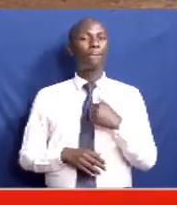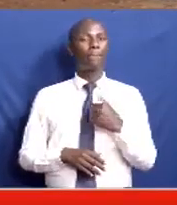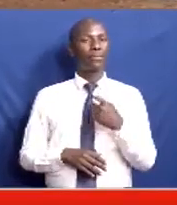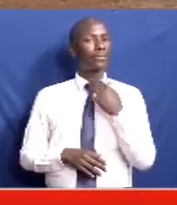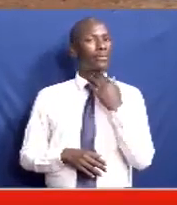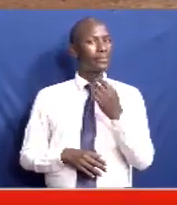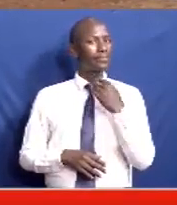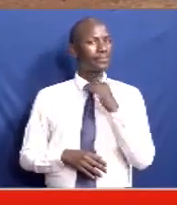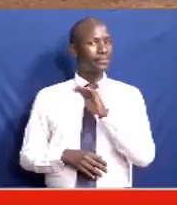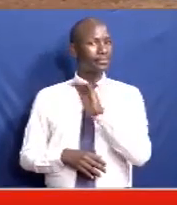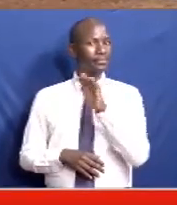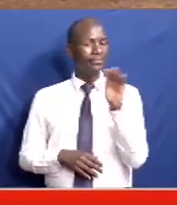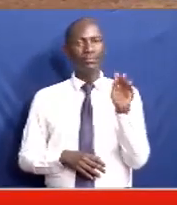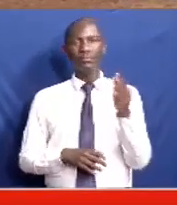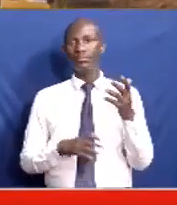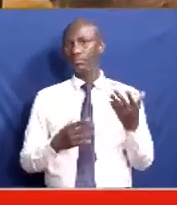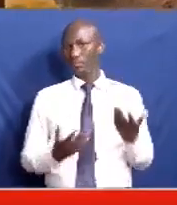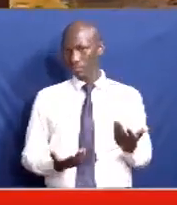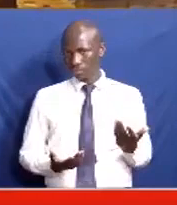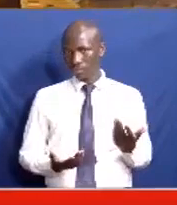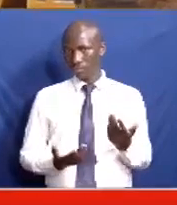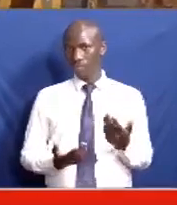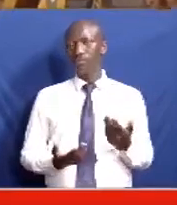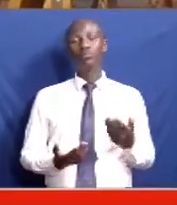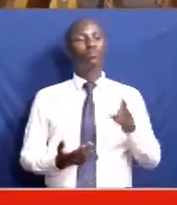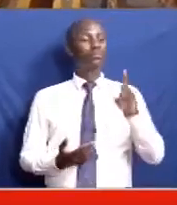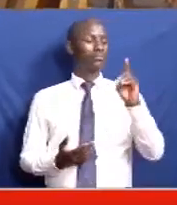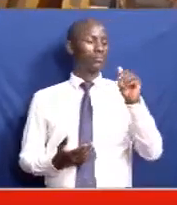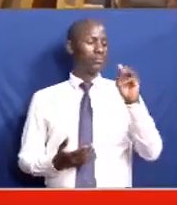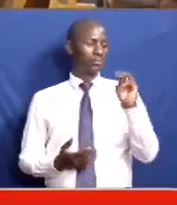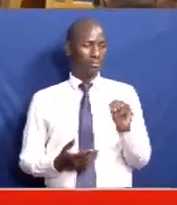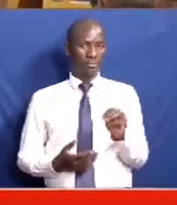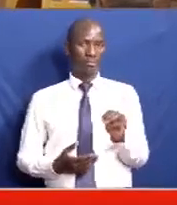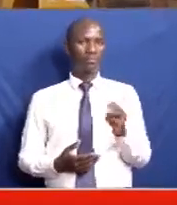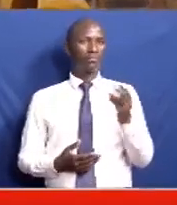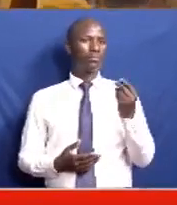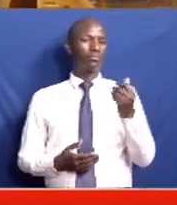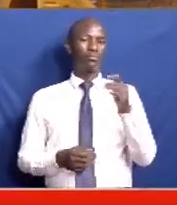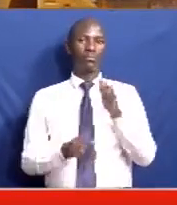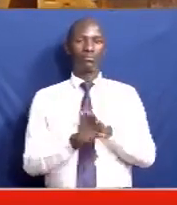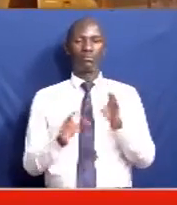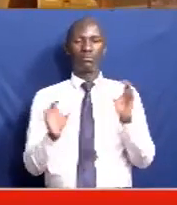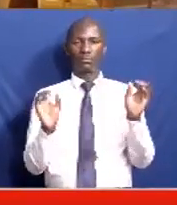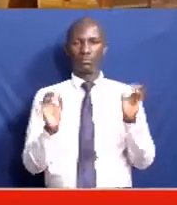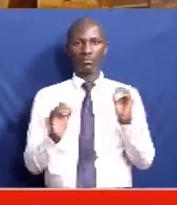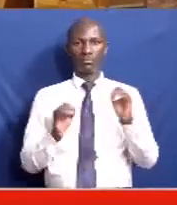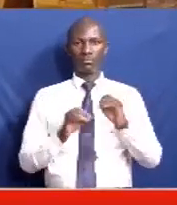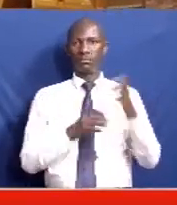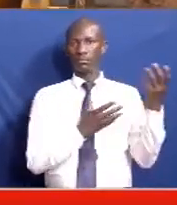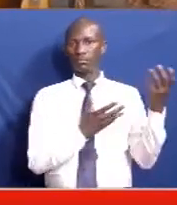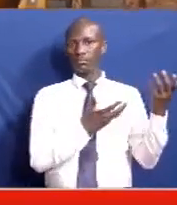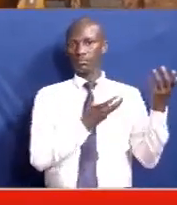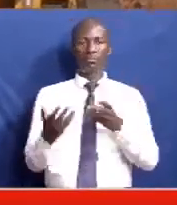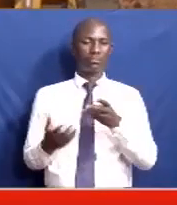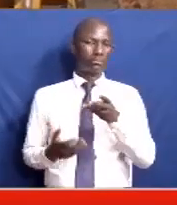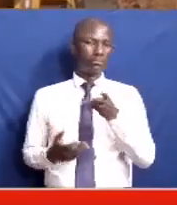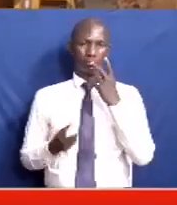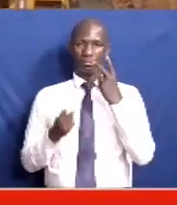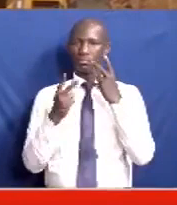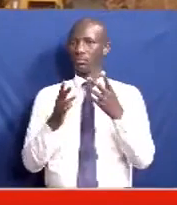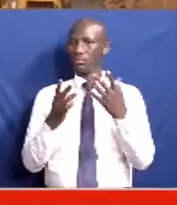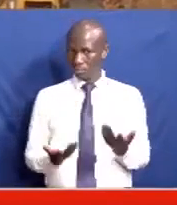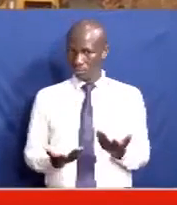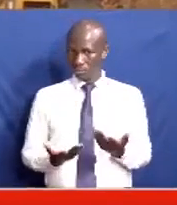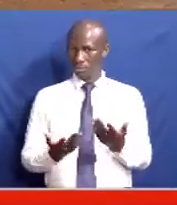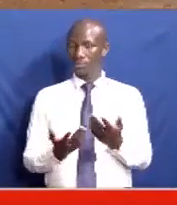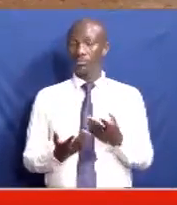kukunia kukunali silanga kukunia ya kwa mesa bingi sila siyata haki ku isi izwe kama